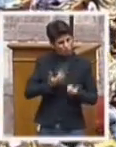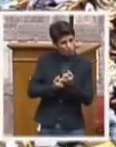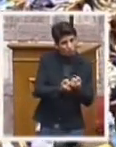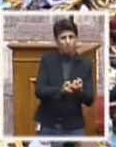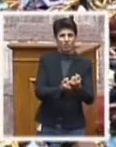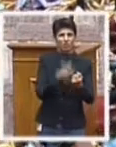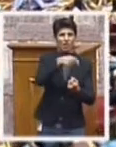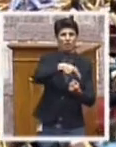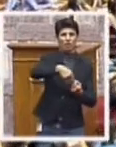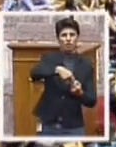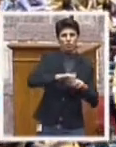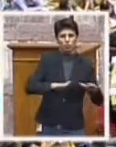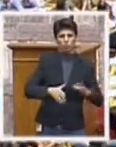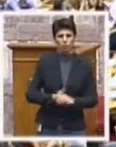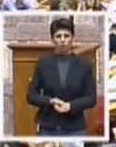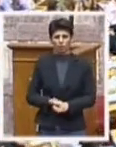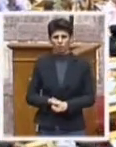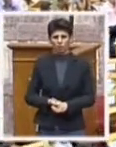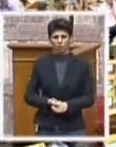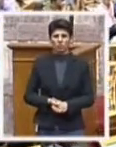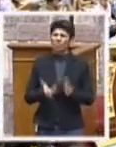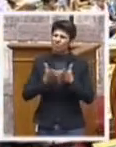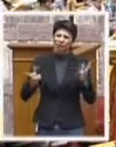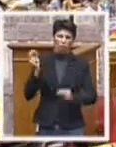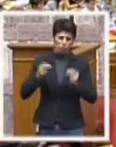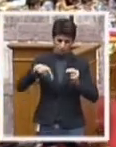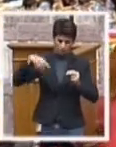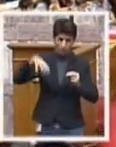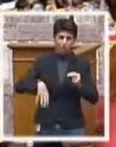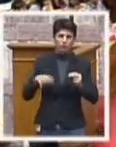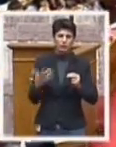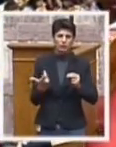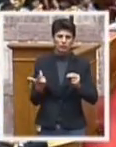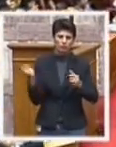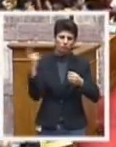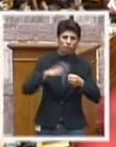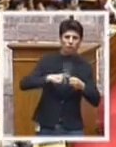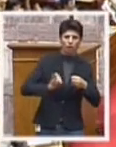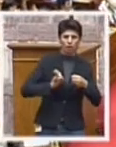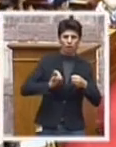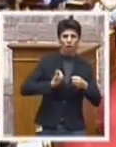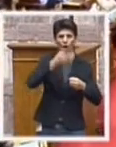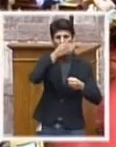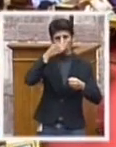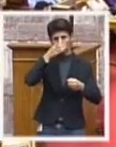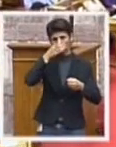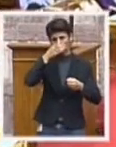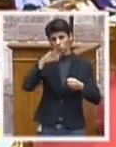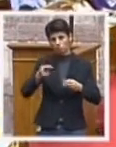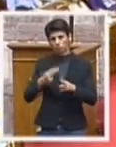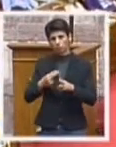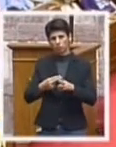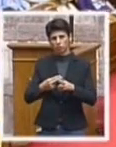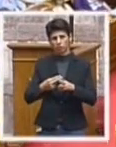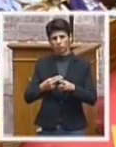υποστήριξη. Ένα από τα πιο δυνηρά αγκάθια της σημερινής εποχής είναι η εξάρτηση των νέων από τις ναρκωτικές ουσίες. Απομονωμένοι